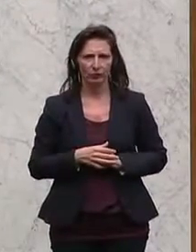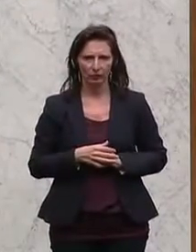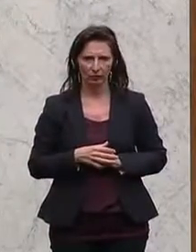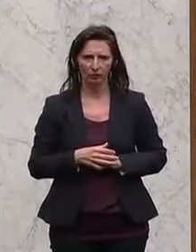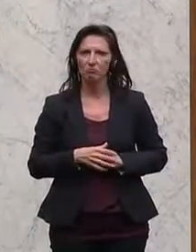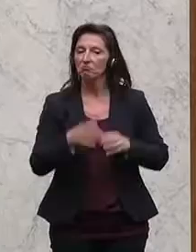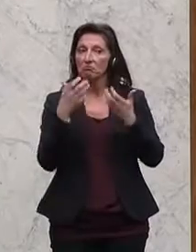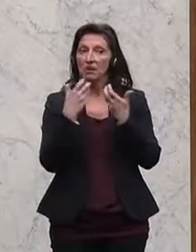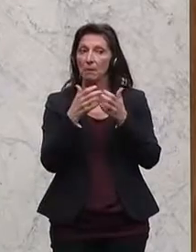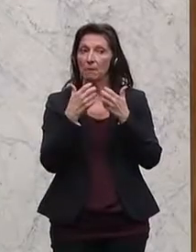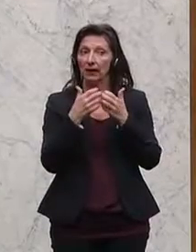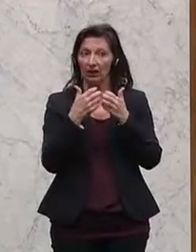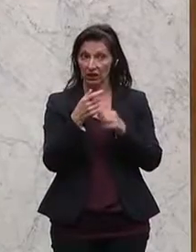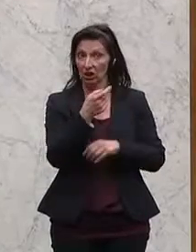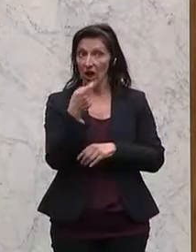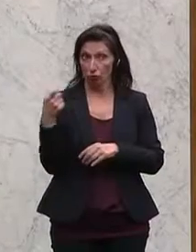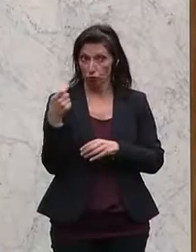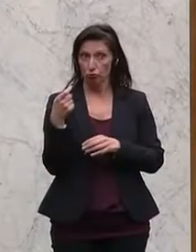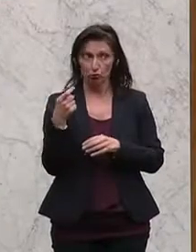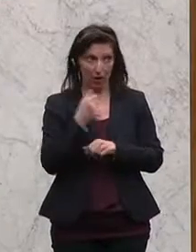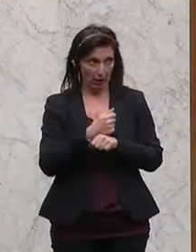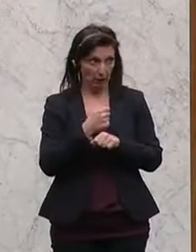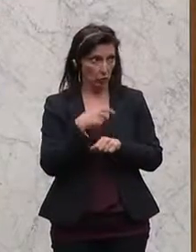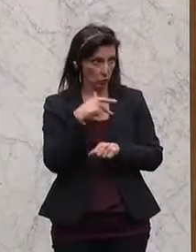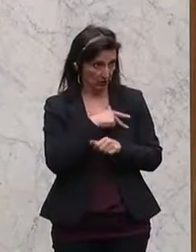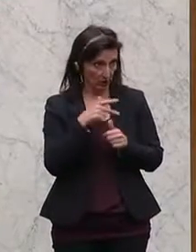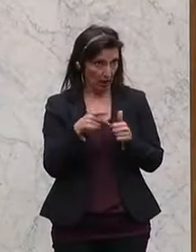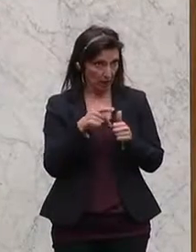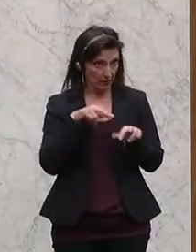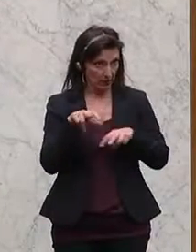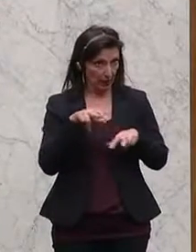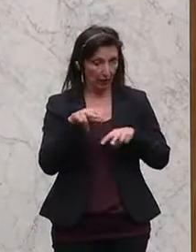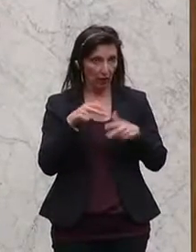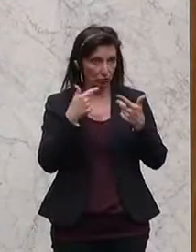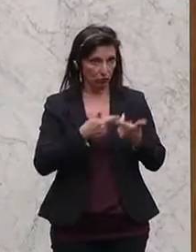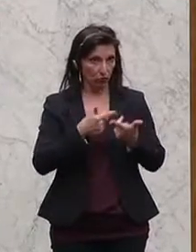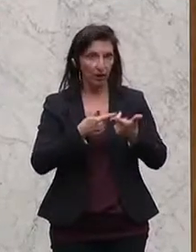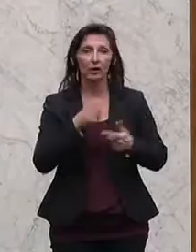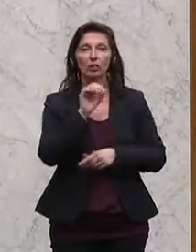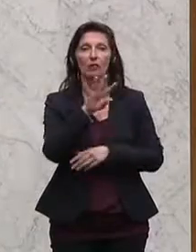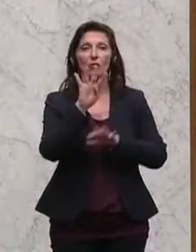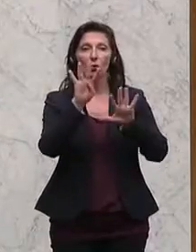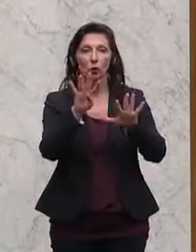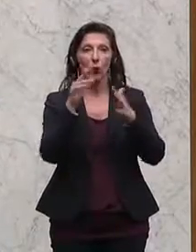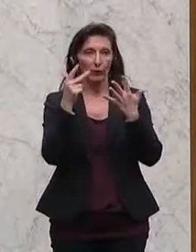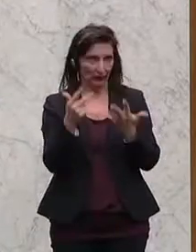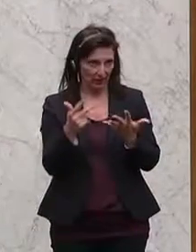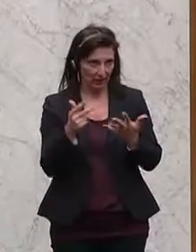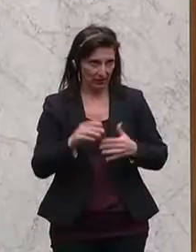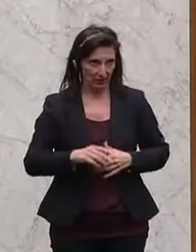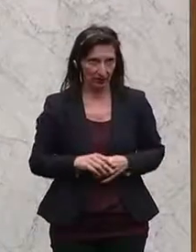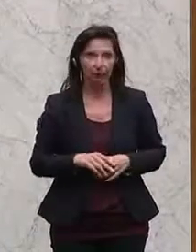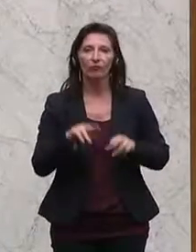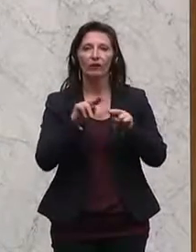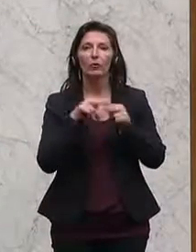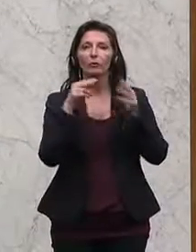Lohn- und Sozialdumpinggesetz für die Transportbranche. Um Lohn- und Sozialdumping durch ausländische Unternehmen in Österreich zu verhindern, hat